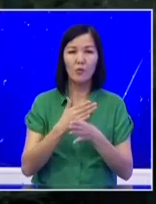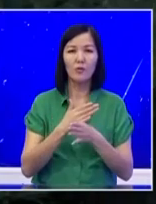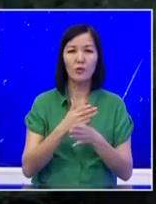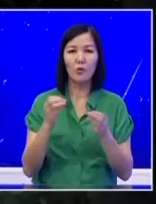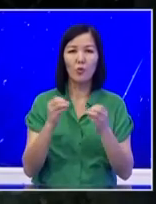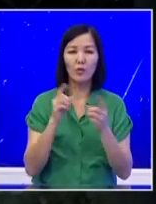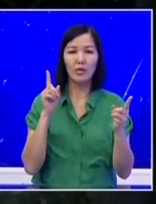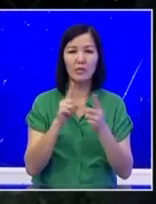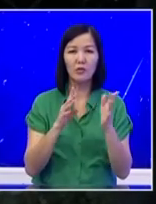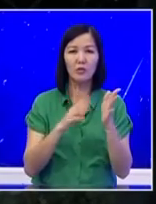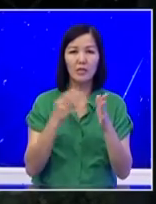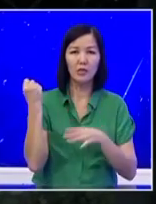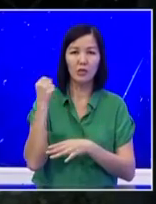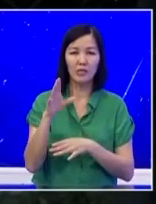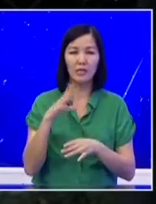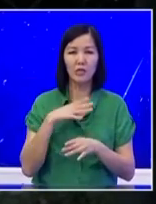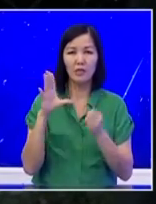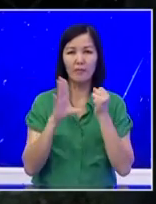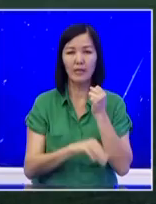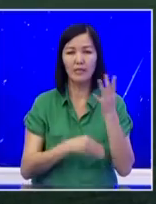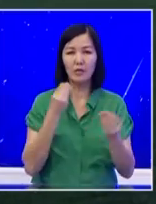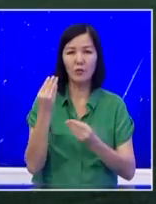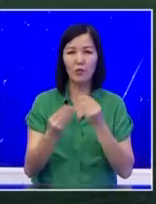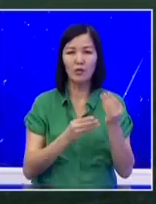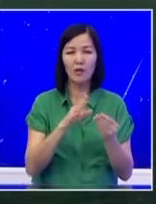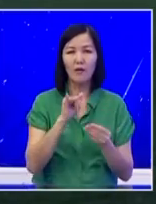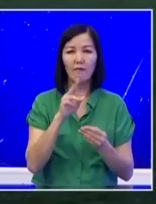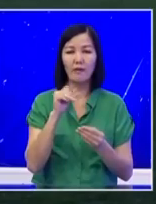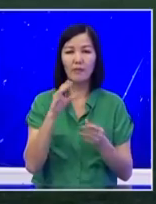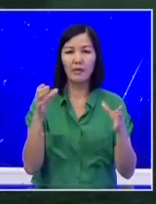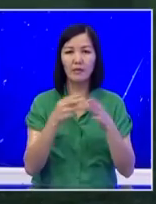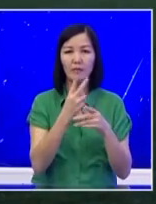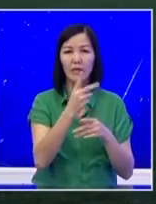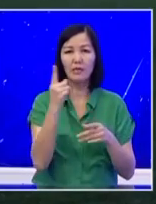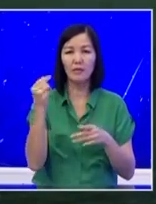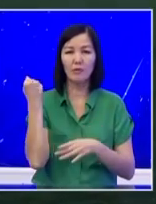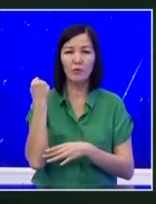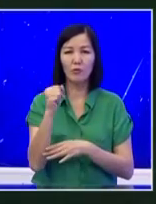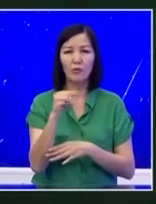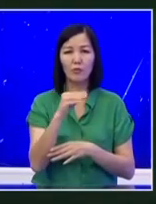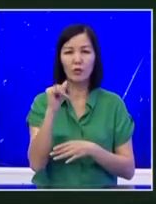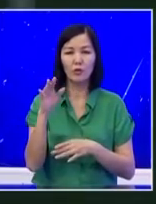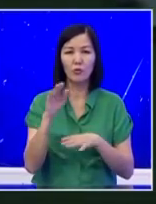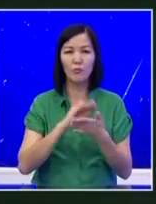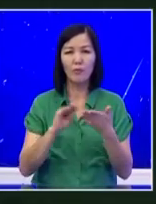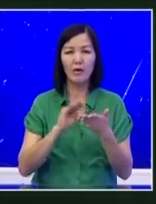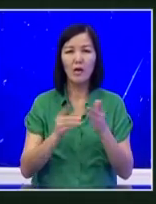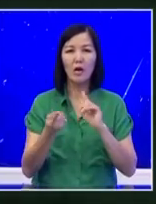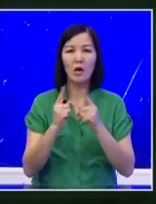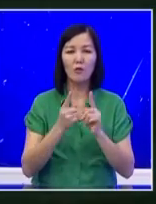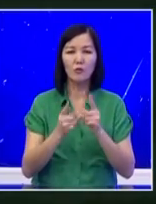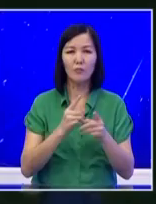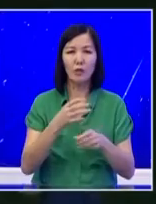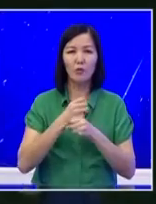10 кездесудің 8-де жеңіске жетті. Соңғы турда олар Випрес командасын 2-1 есебімен ұтып, Жетісу Бақ лигасының ауыспалы